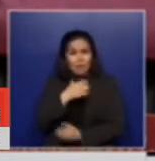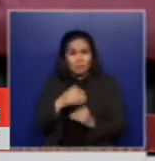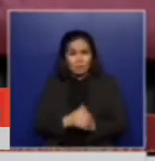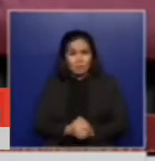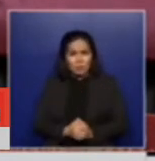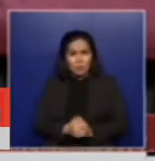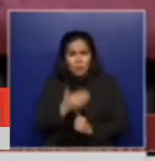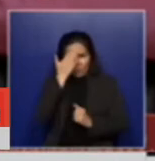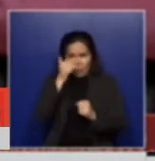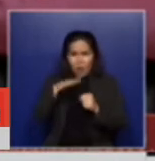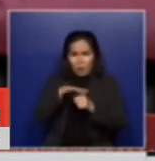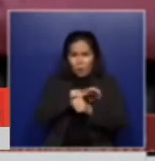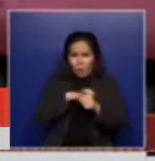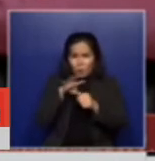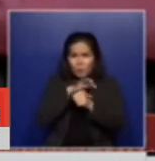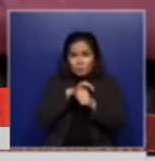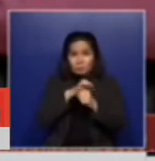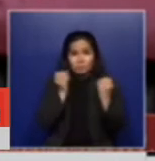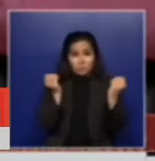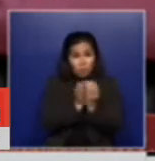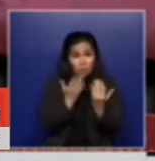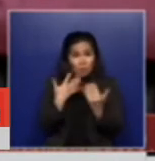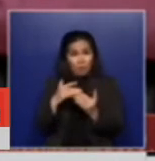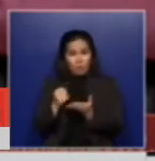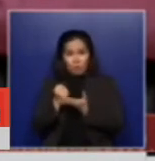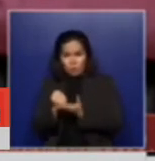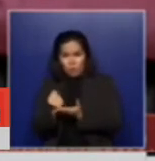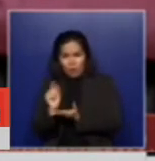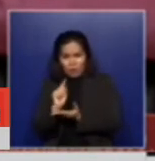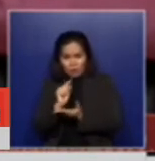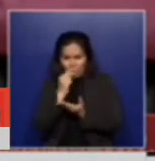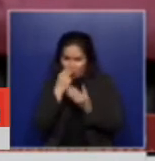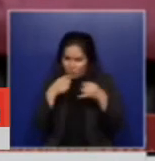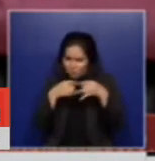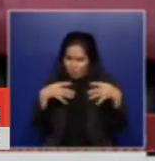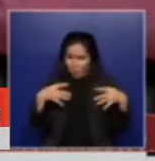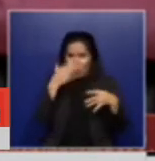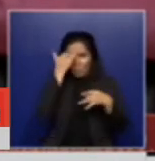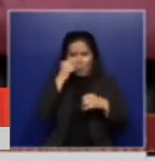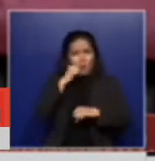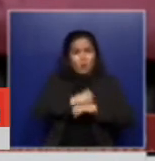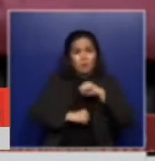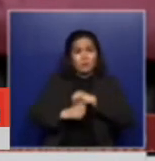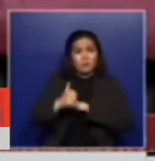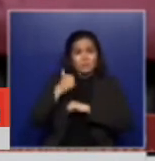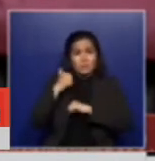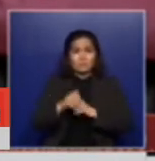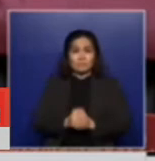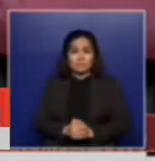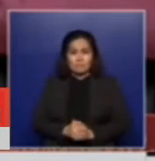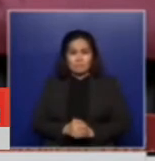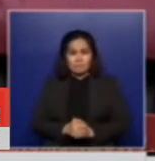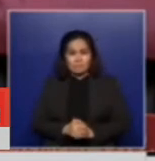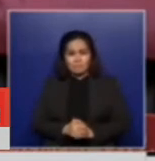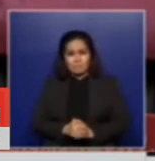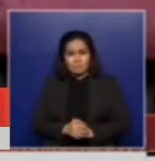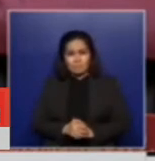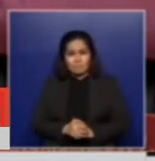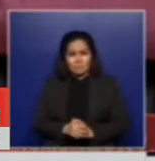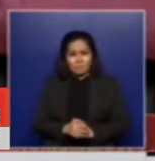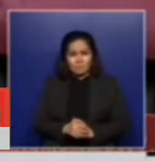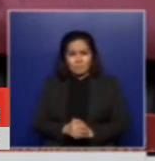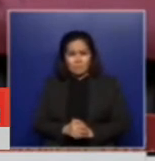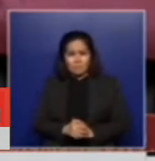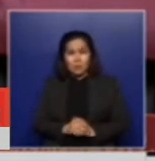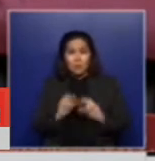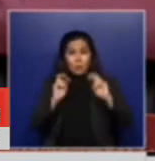ลังโควิดมั้งไหมผมไม่เห็นนะครับมันยังเป็นโครงสร้างพื้นฐานแบบฮาร์ดแวร์แบบเดิมๆนะครับแต่เรื่องที่มัน